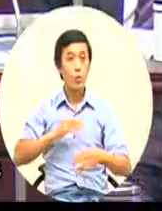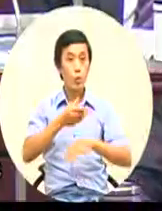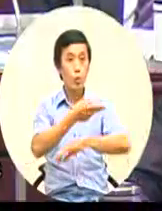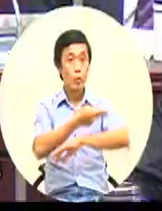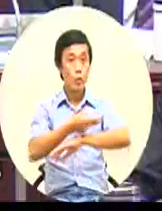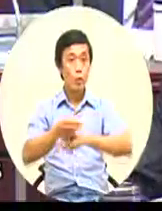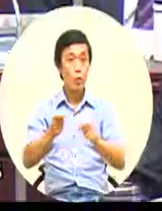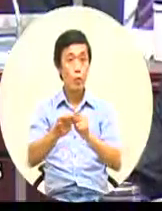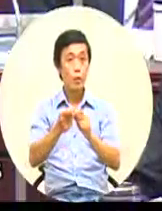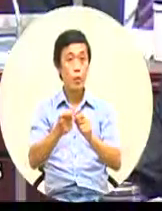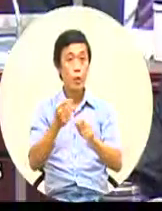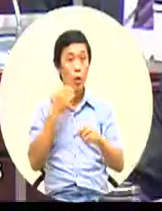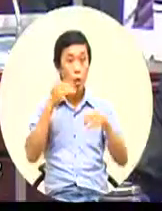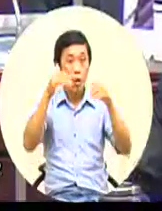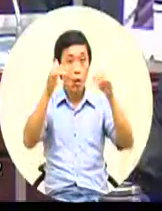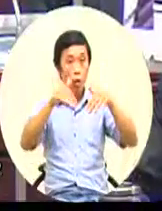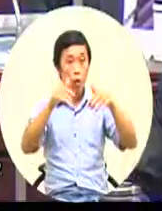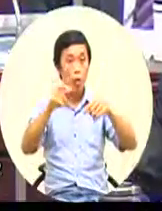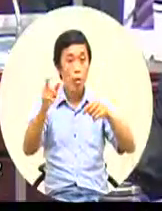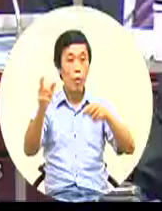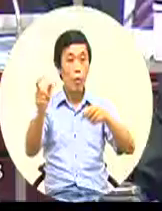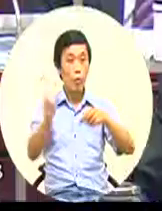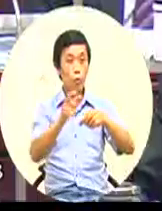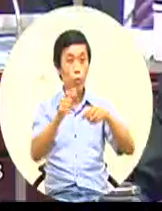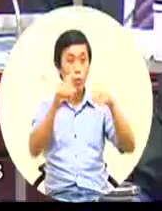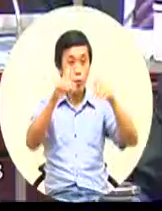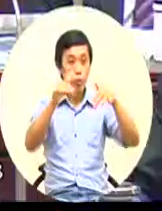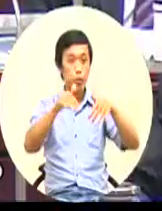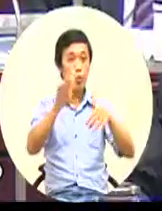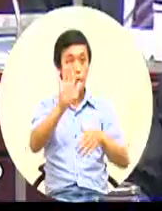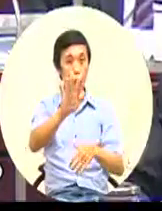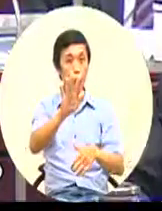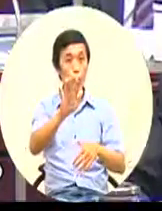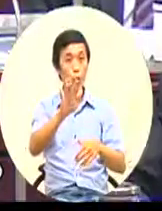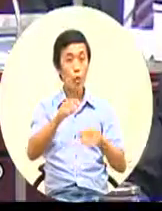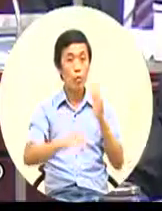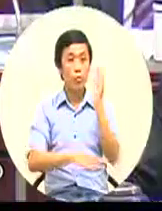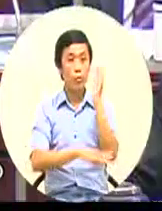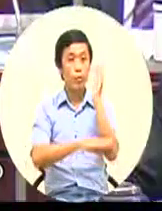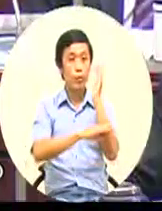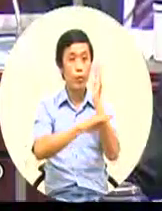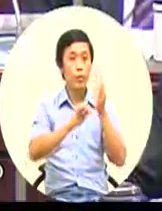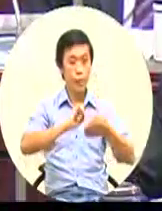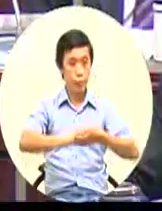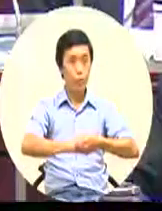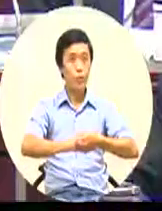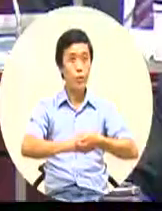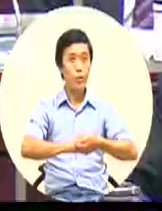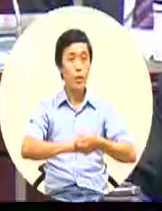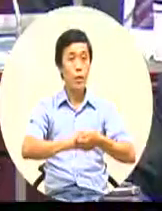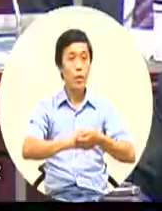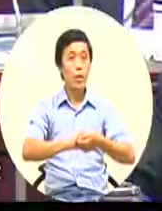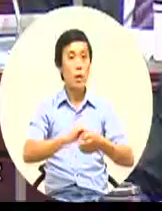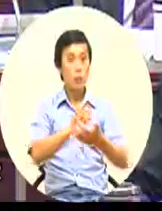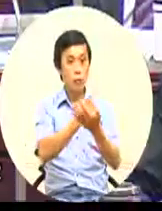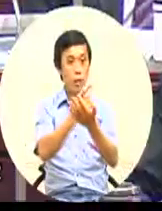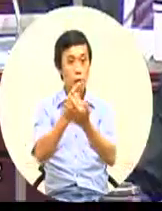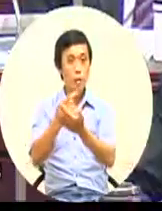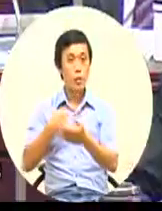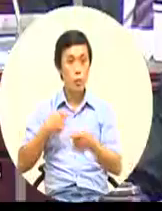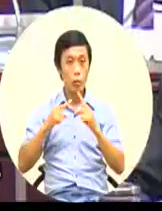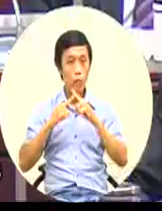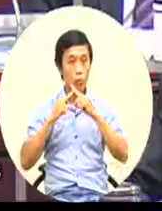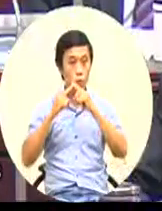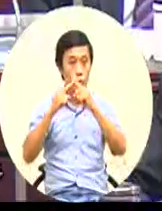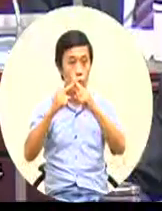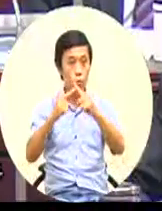风，它必然都是淹水。每一次豪大雨，我第一个都必须到，我们就在那个地